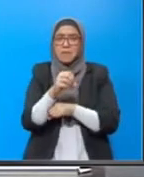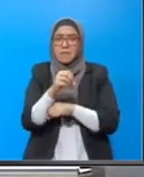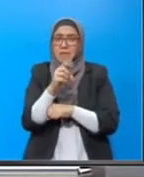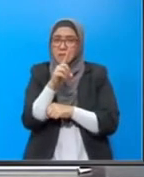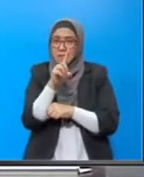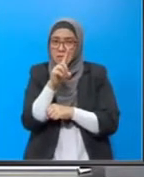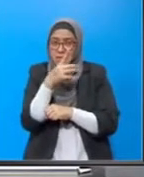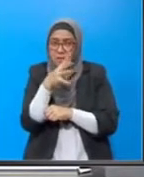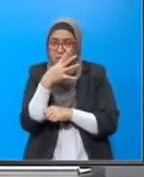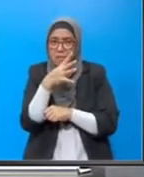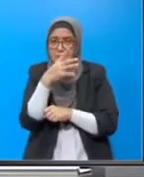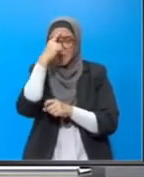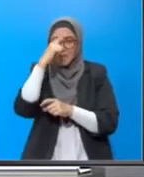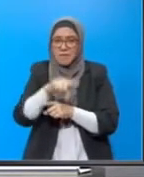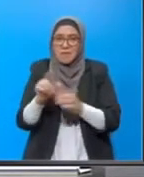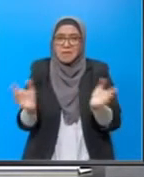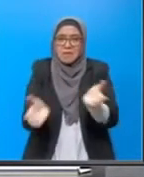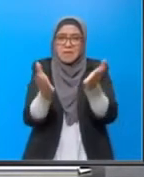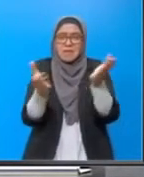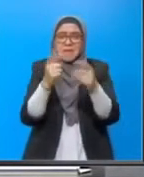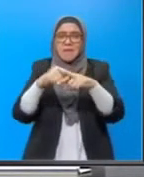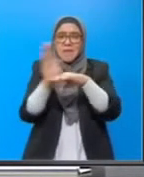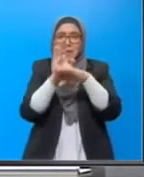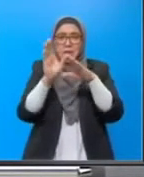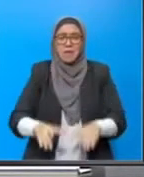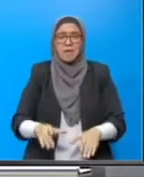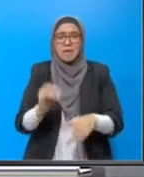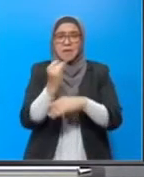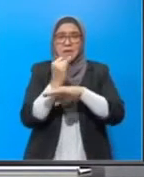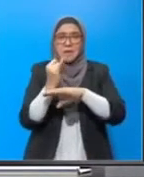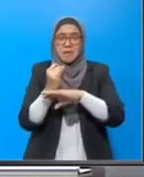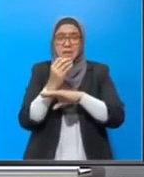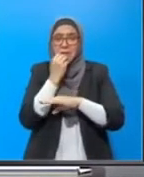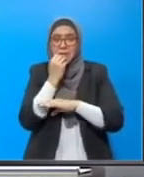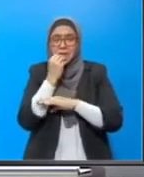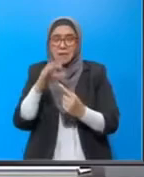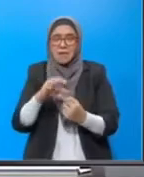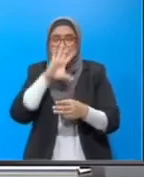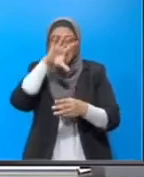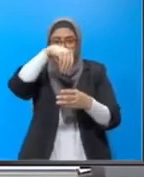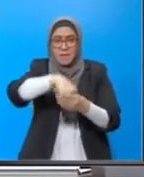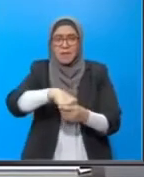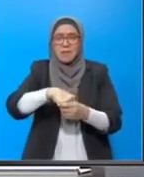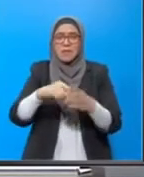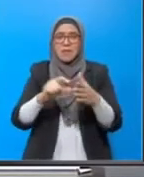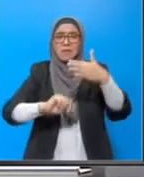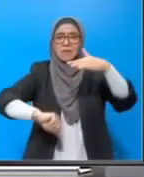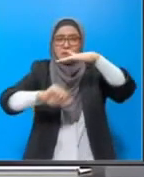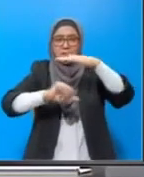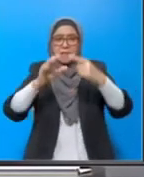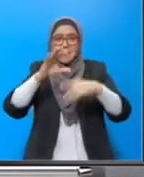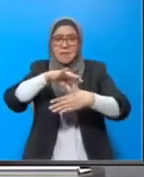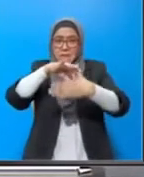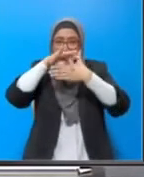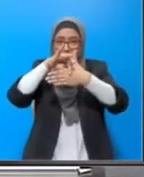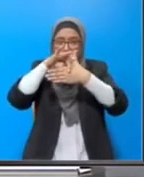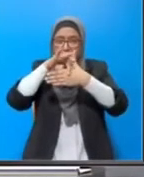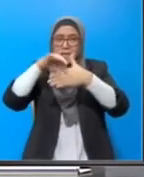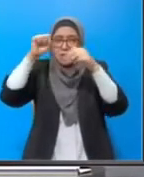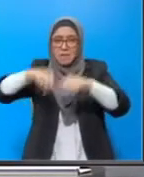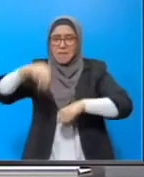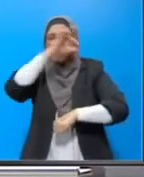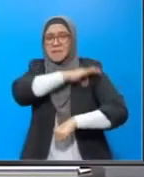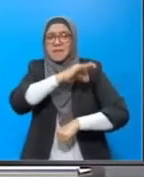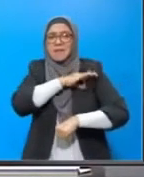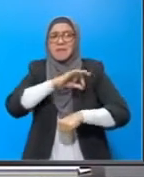pengeluaran Usahawan industri makanan termasuk produk berasaskan daging yang juga boleh dimanfaatkan oleh u dan pesawat